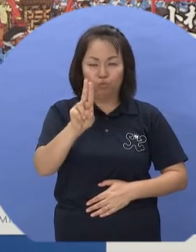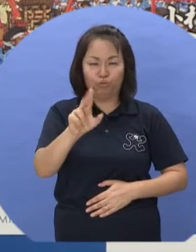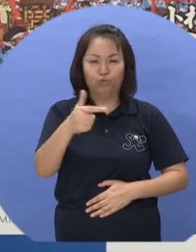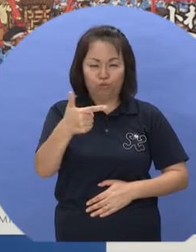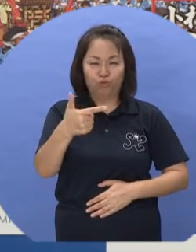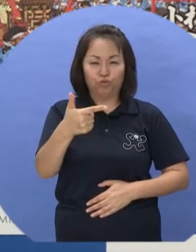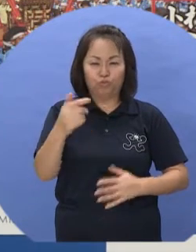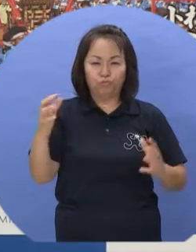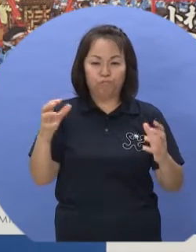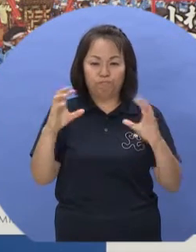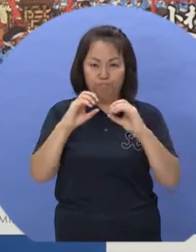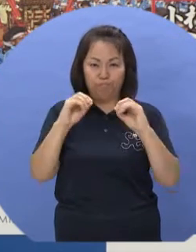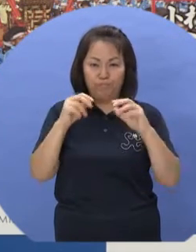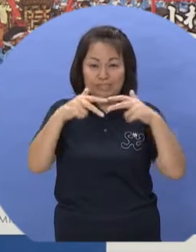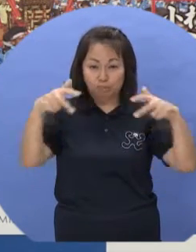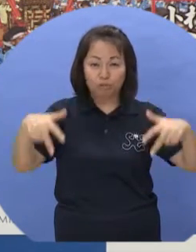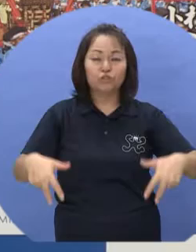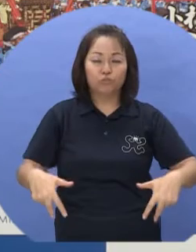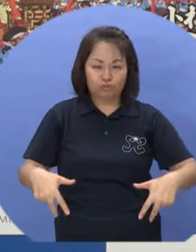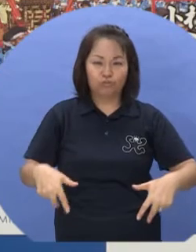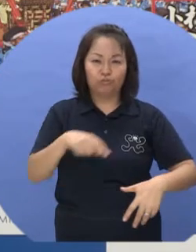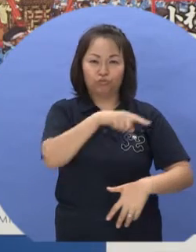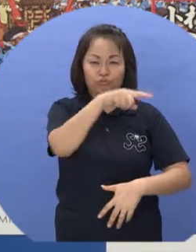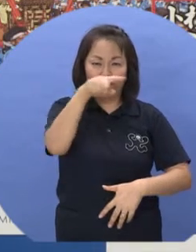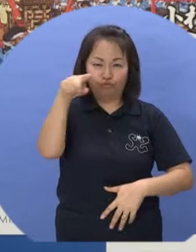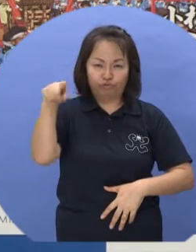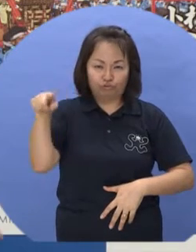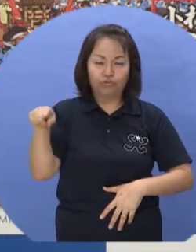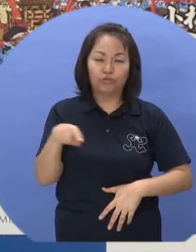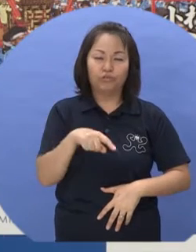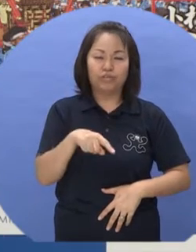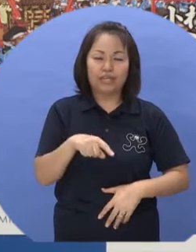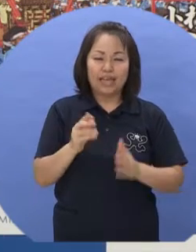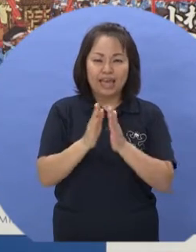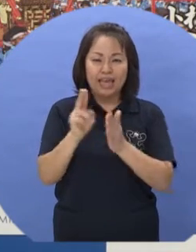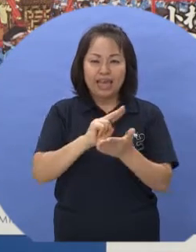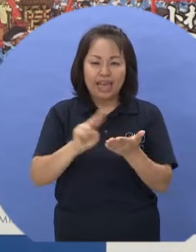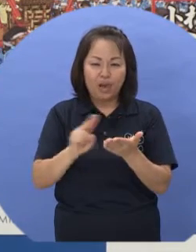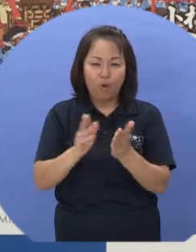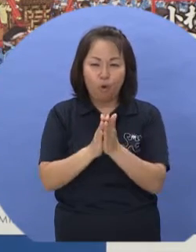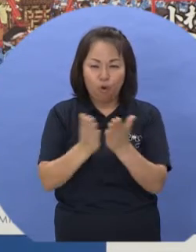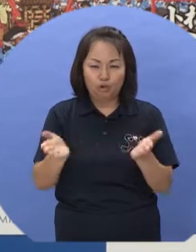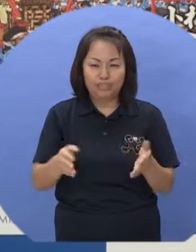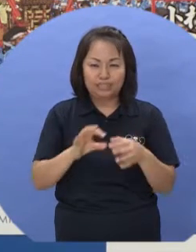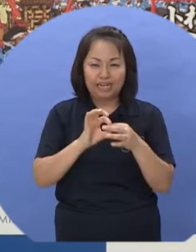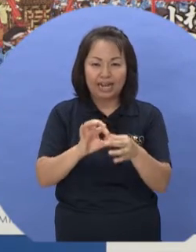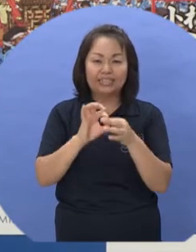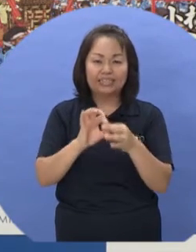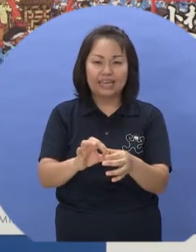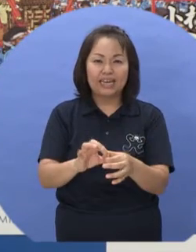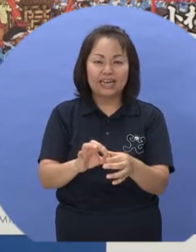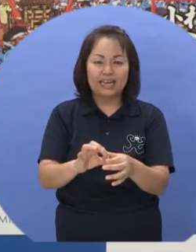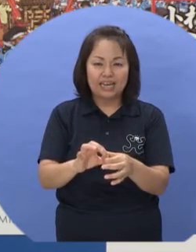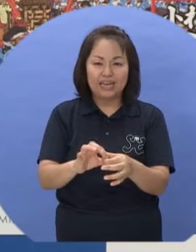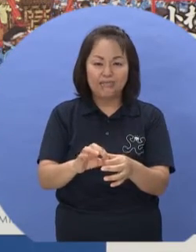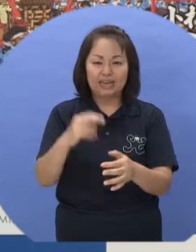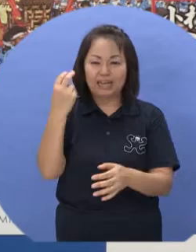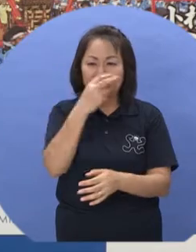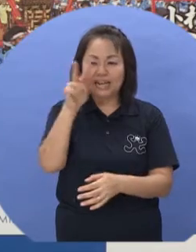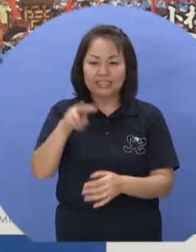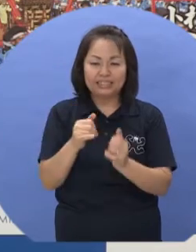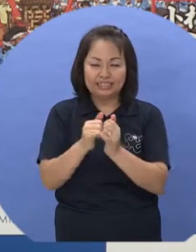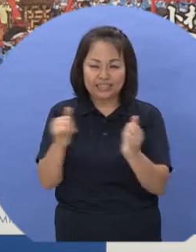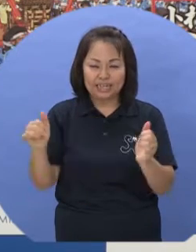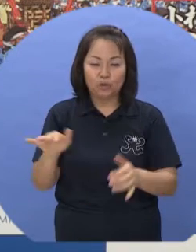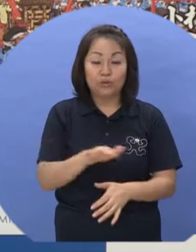た全国のこの絵本関係の関連施設の管理者の方